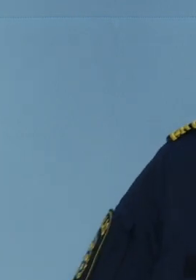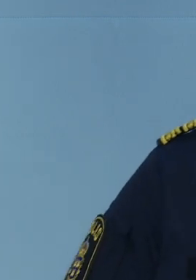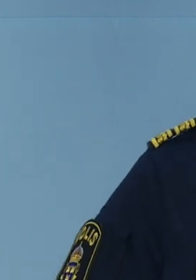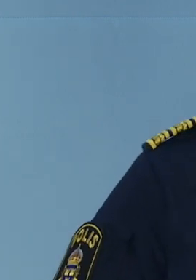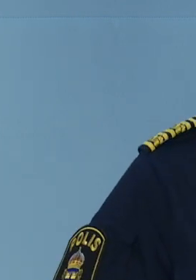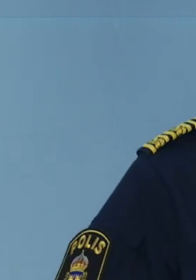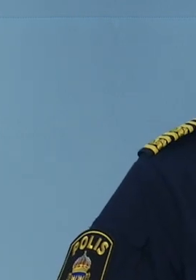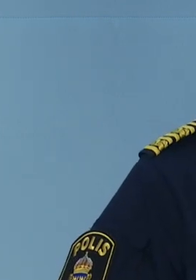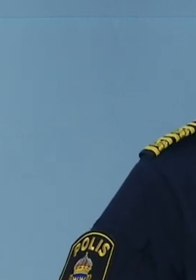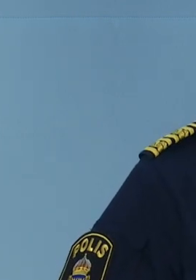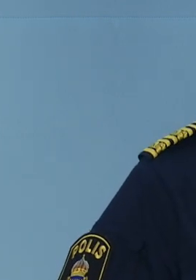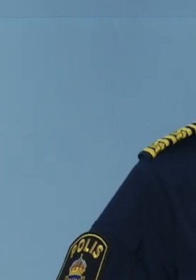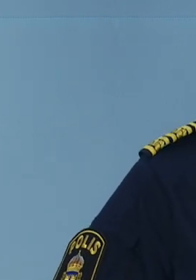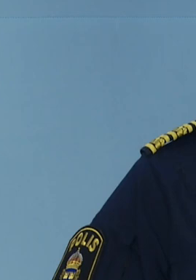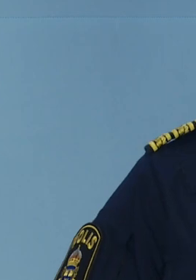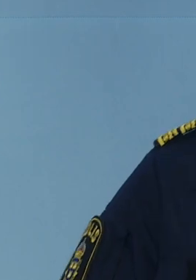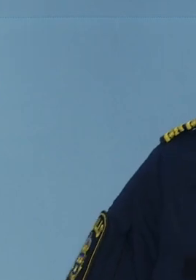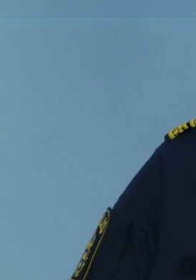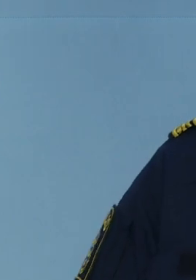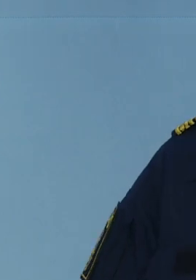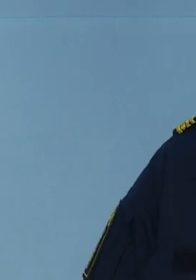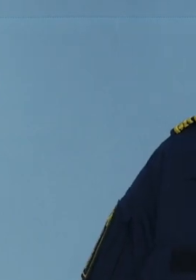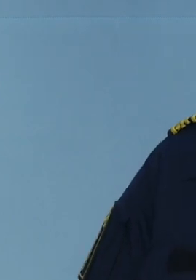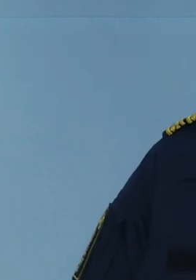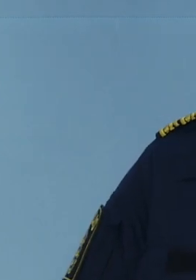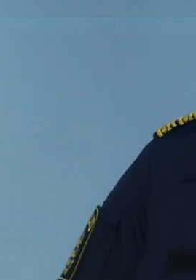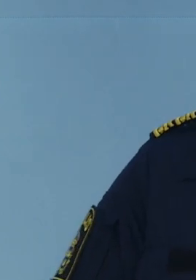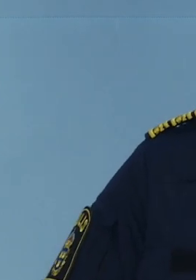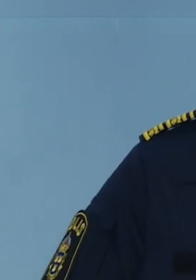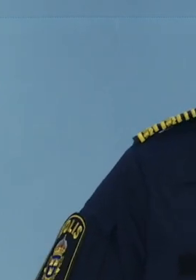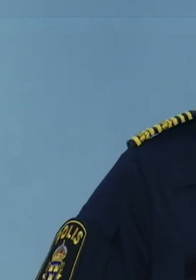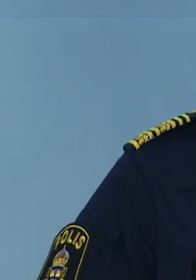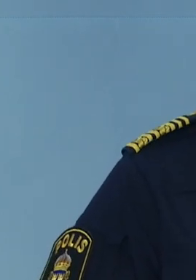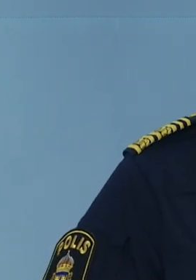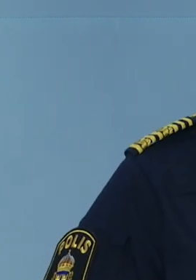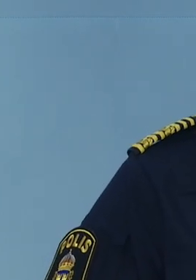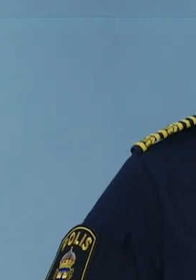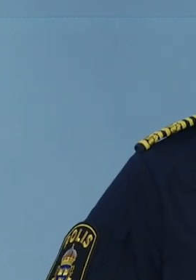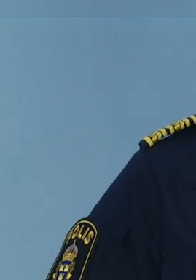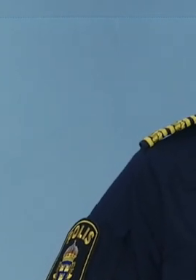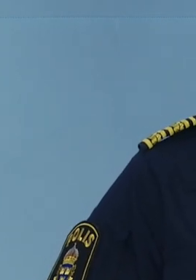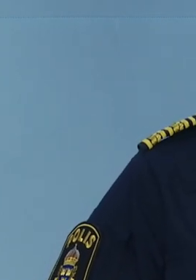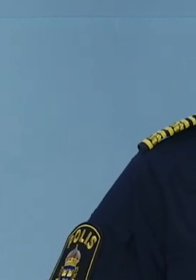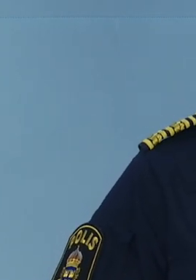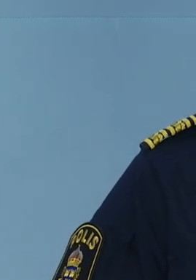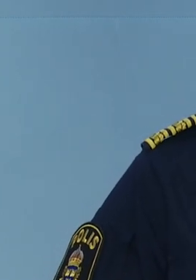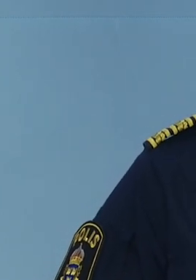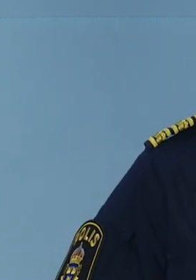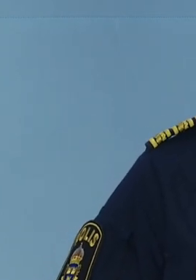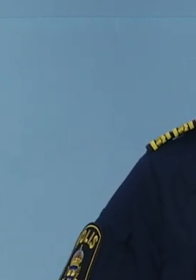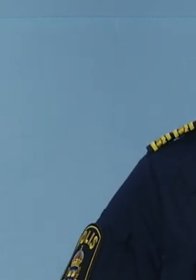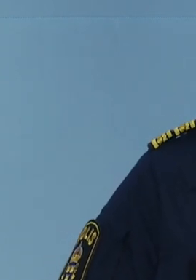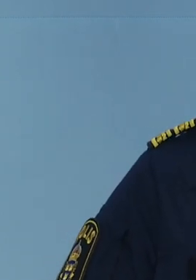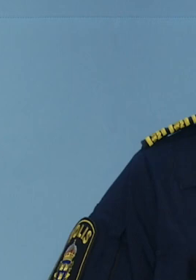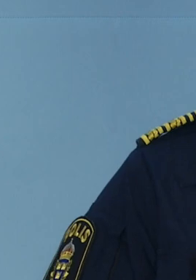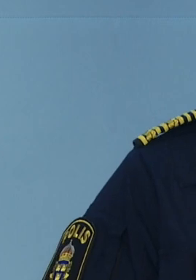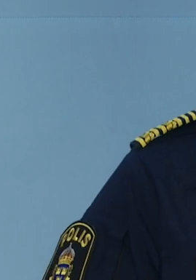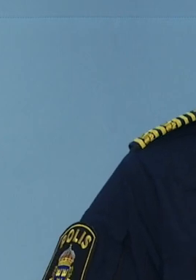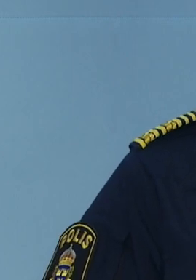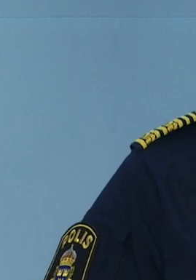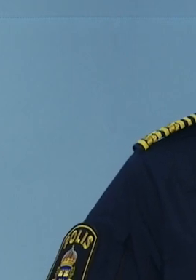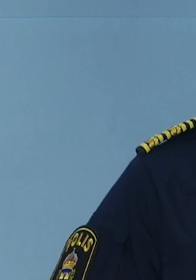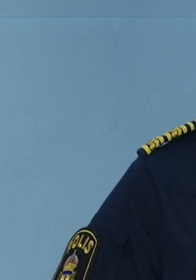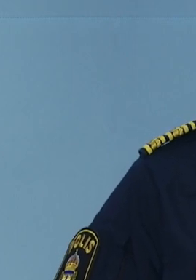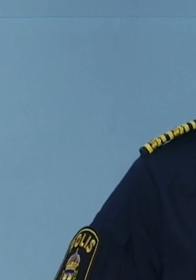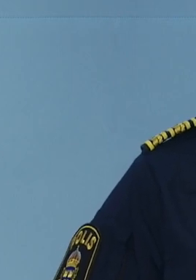artikel på sidan 23. Flytta den skjutningen till Stureplan. Och tänker att det skulle stå på